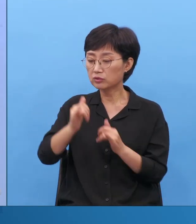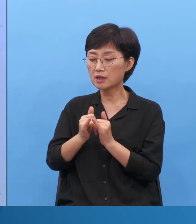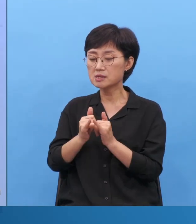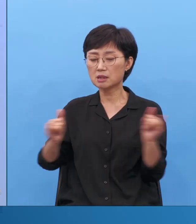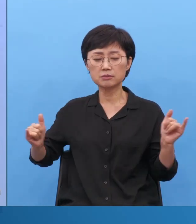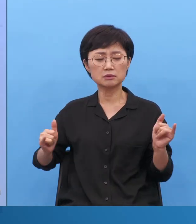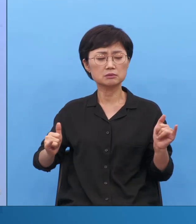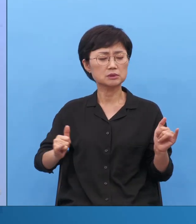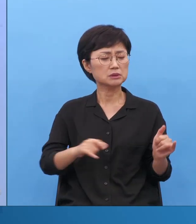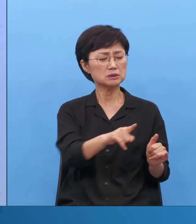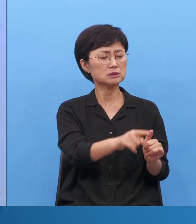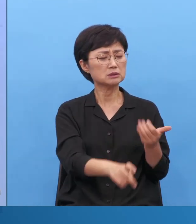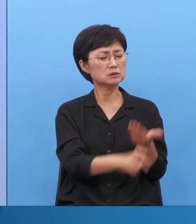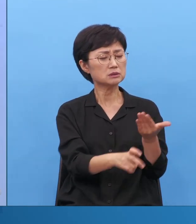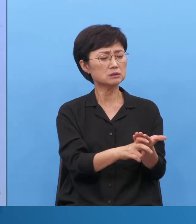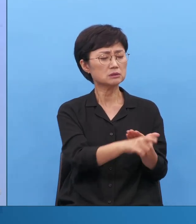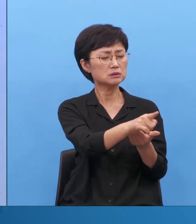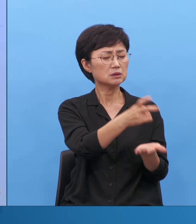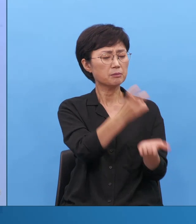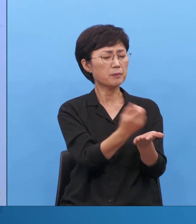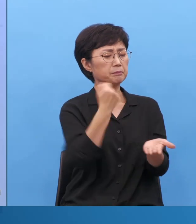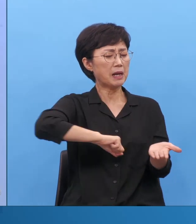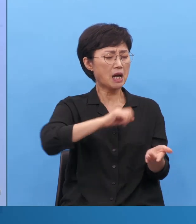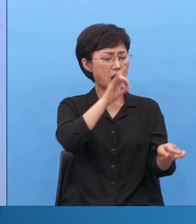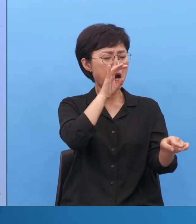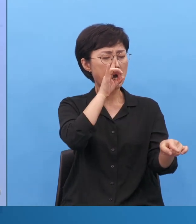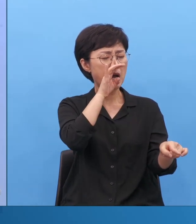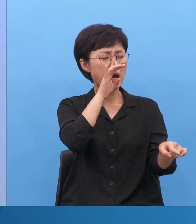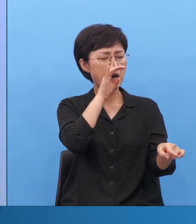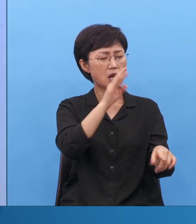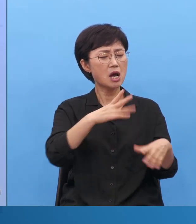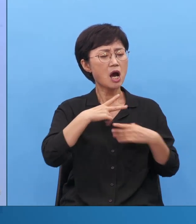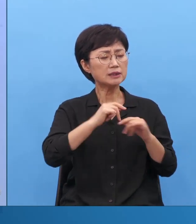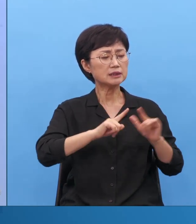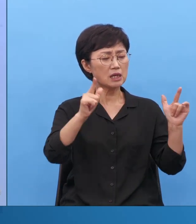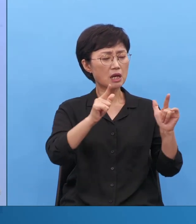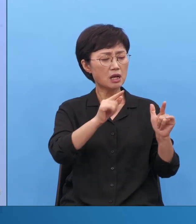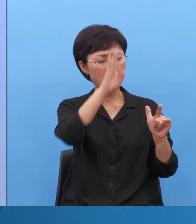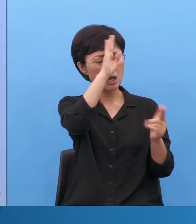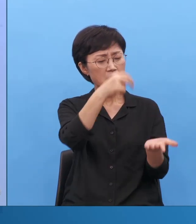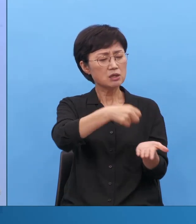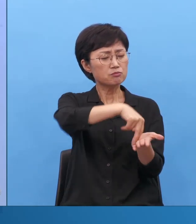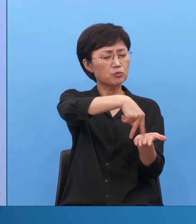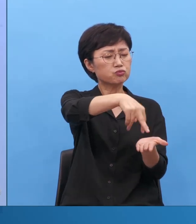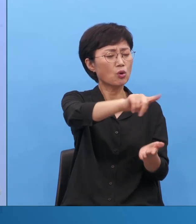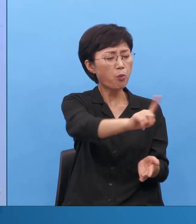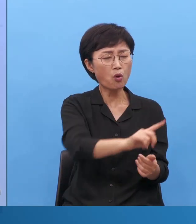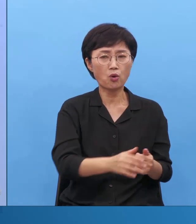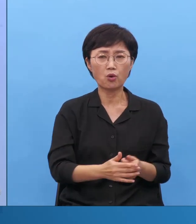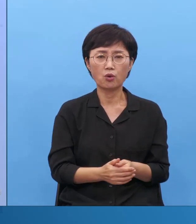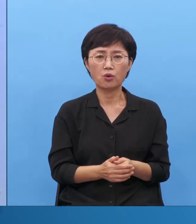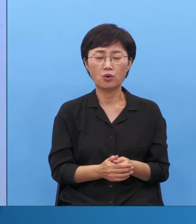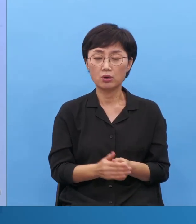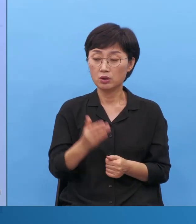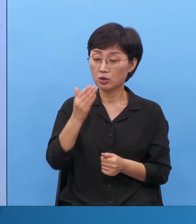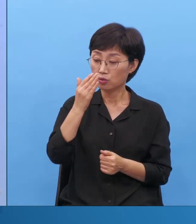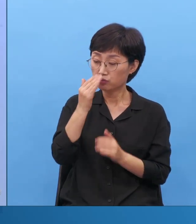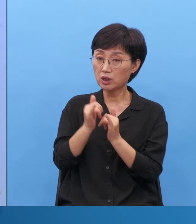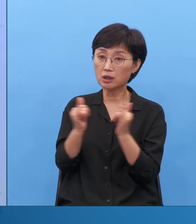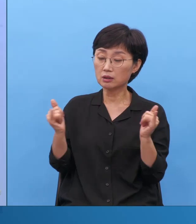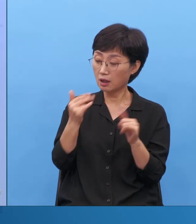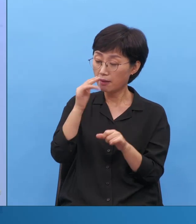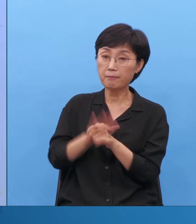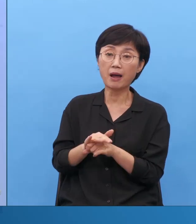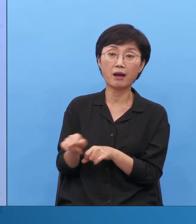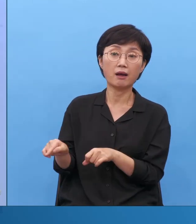just like this. But he says Jesus said these words because the Pharisees came to accuse this man of why he picked up this 유대인들은요 mat. 안식일날